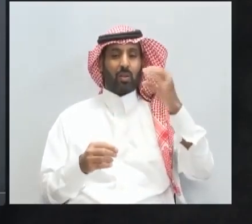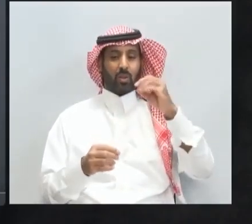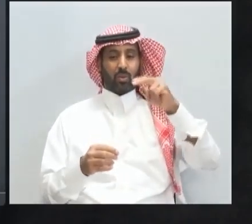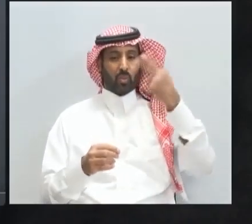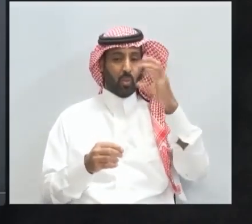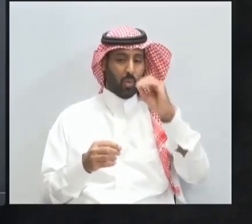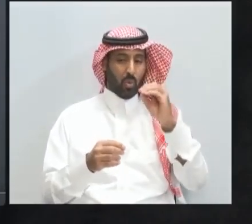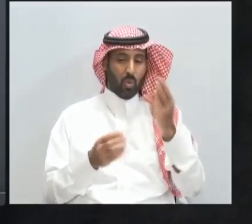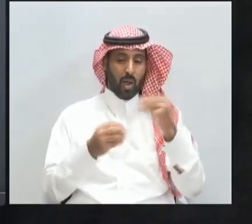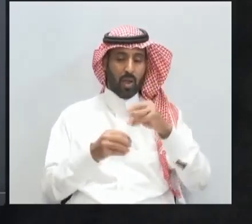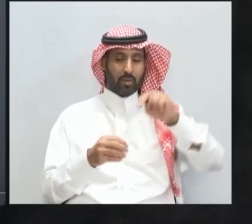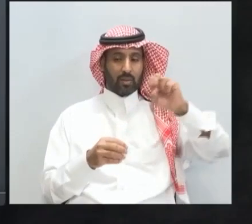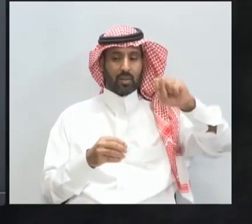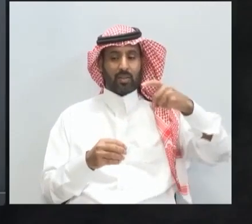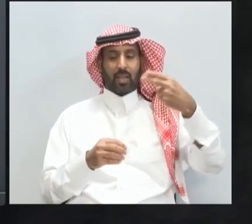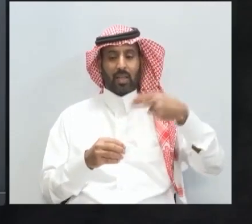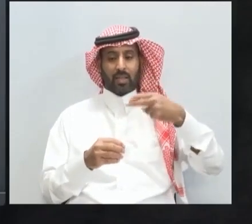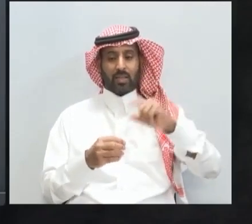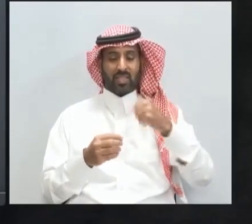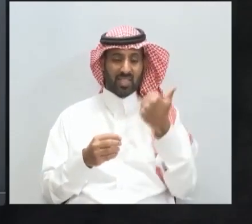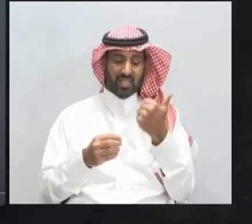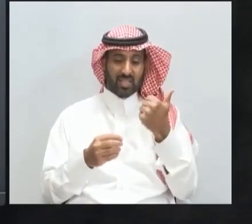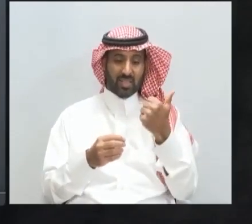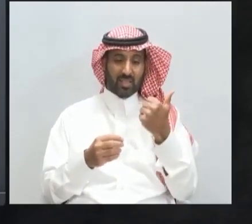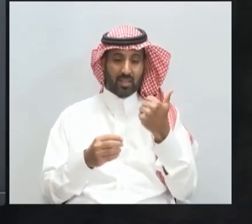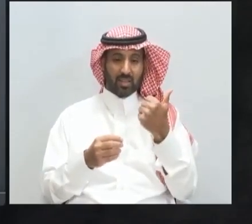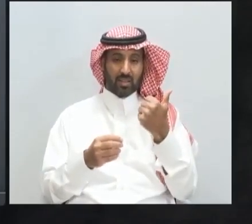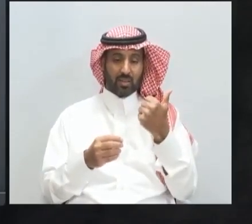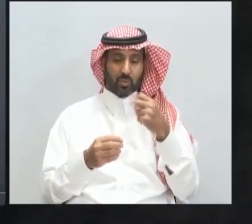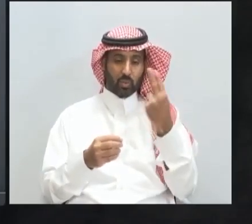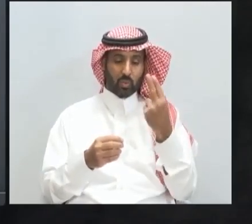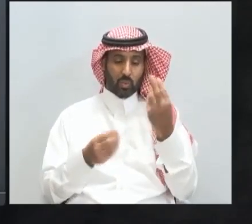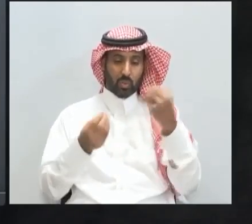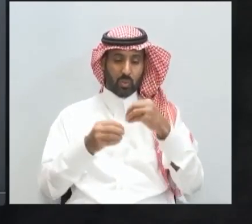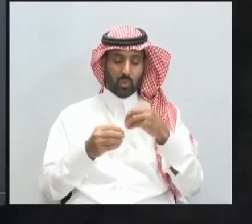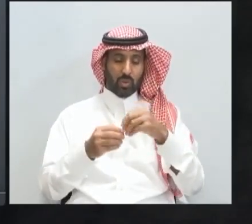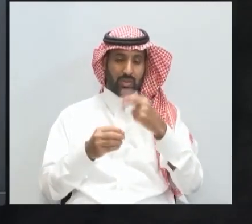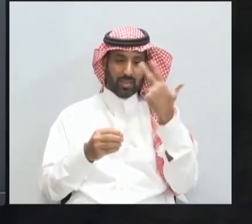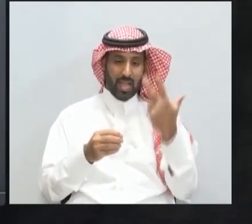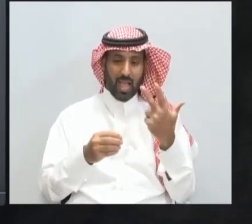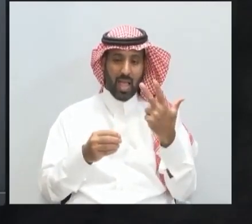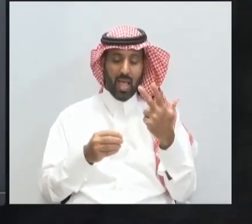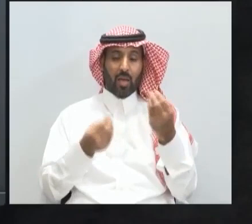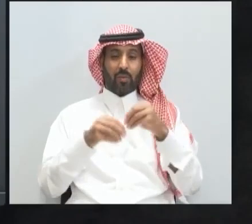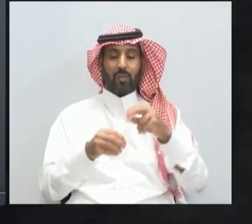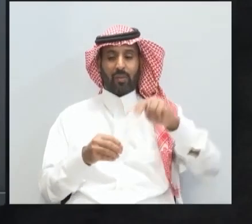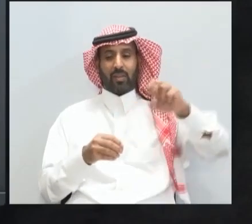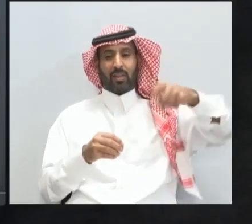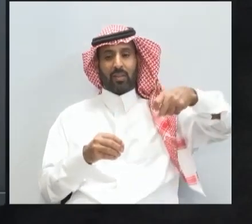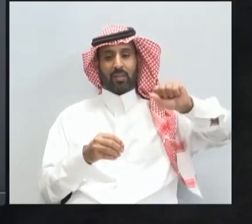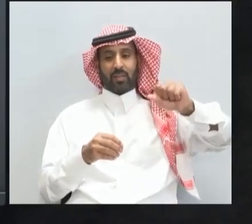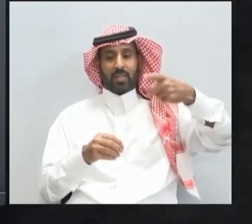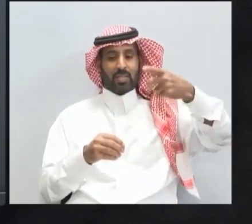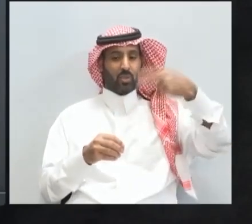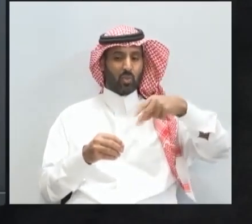والنا اتش لدينا اثنين ناد اتش ولدينا ست جزيئات فاد ات او ناد اتش 2 سوف يكون لدينا ثمان جزيئات ناد اتش 2 ايضا على